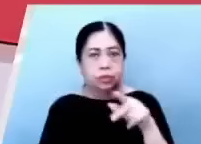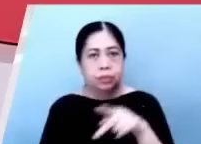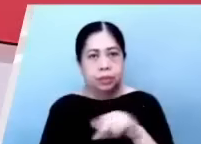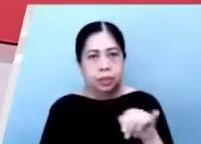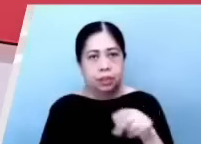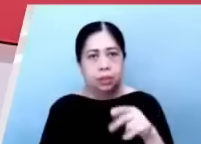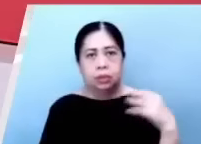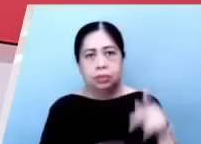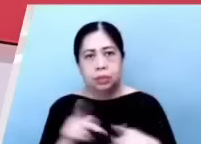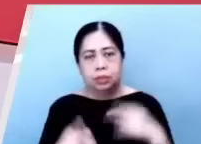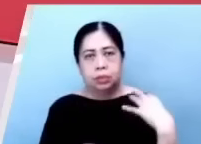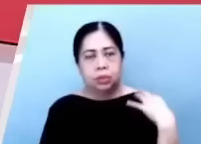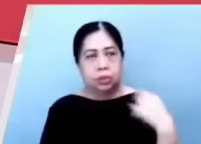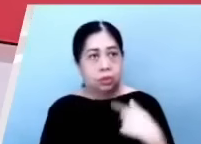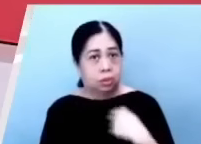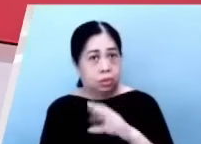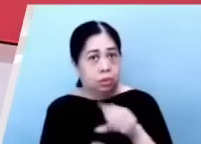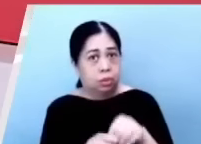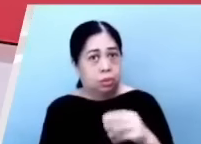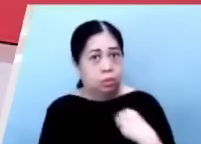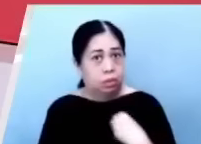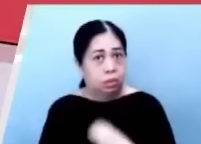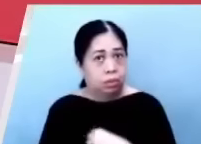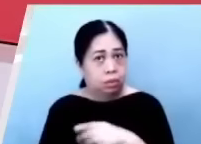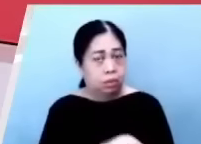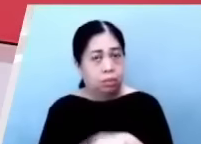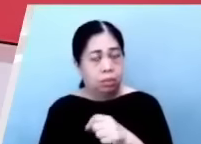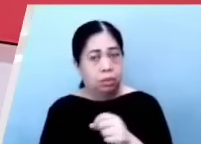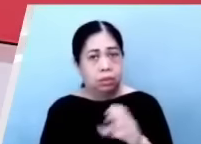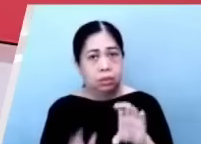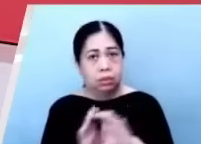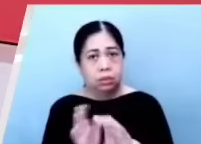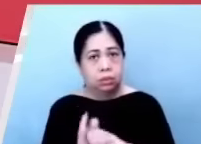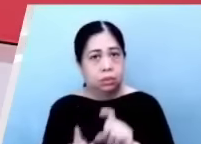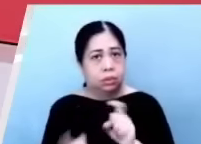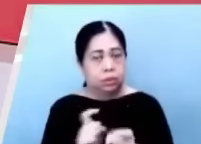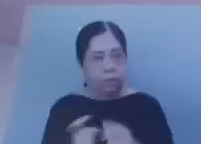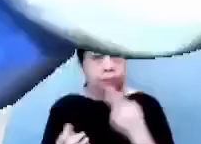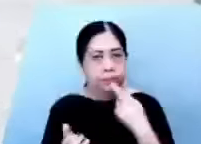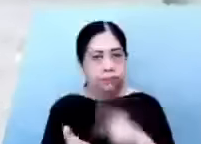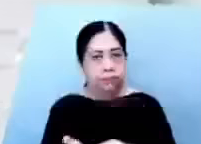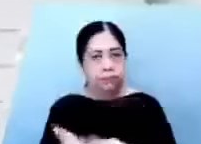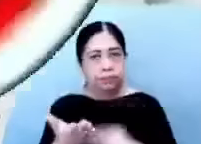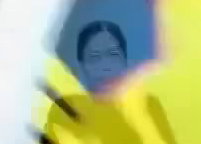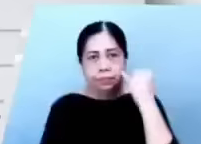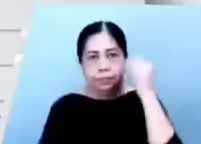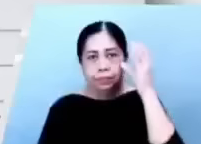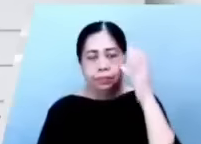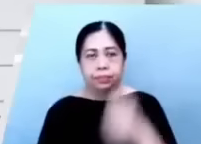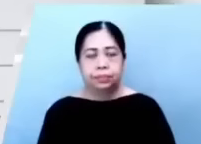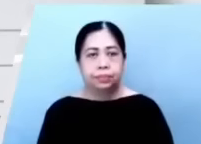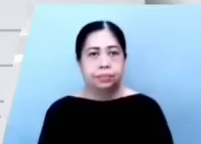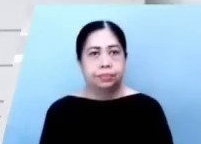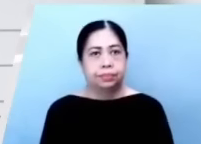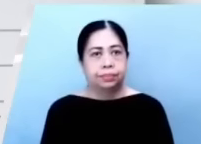itinanggi niyang miyembro siya ng grupong nagsusulong ng charter change. May report si Ian Cruz.